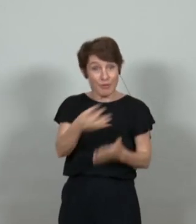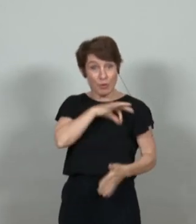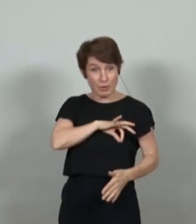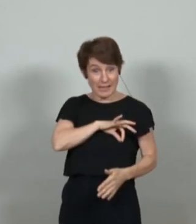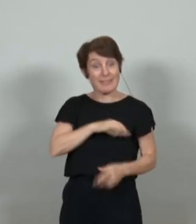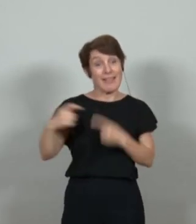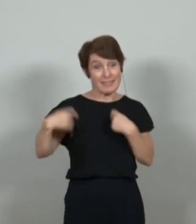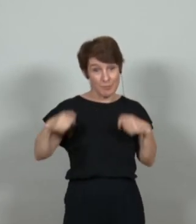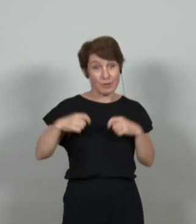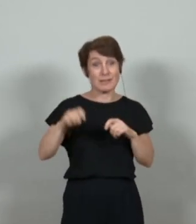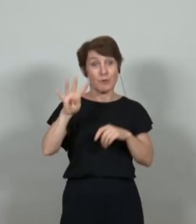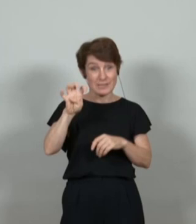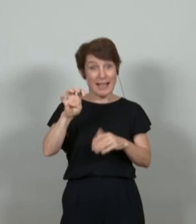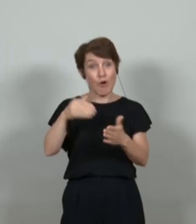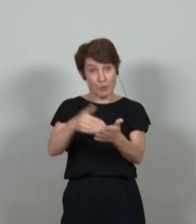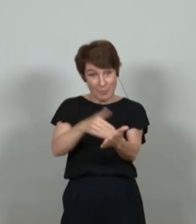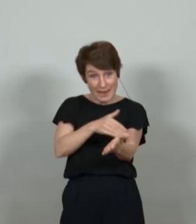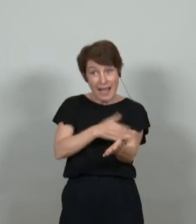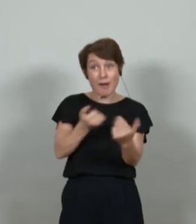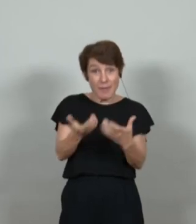plus urgent d'agir